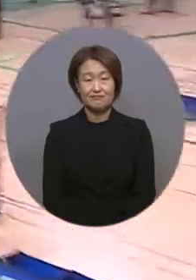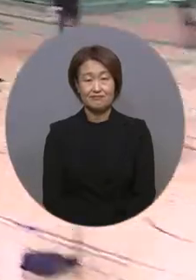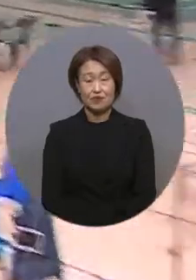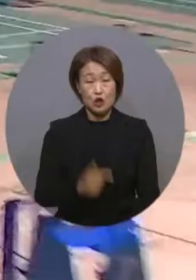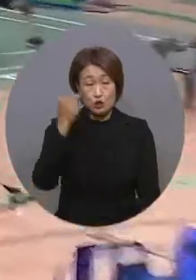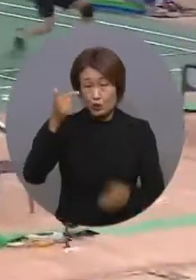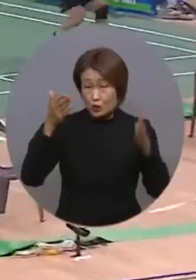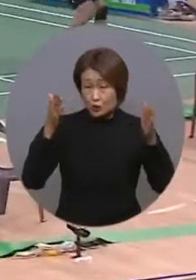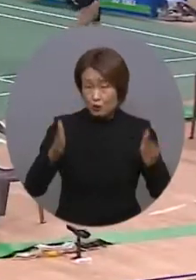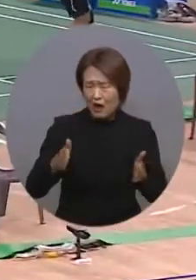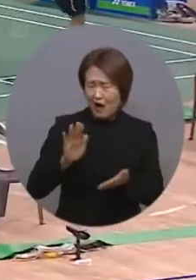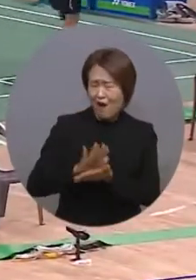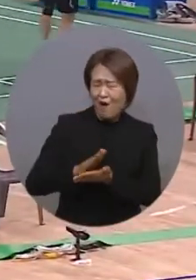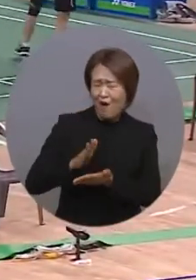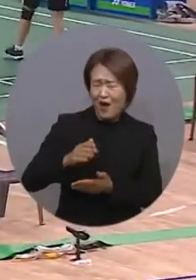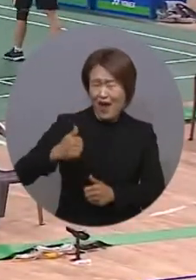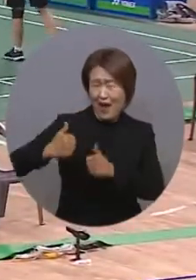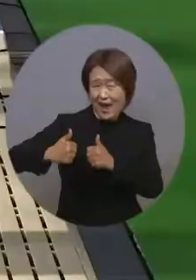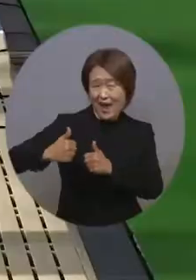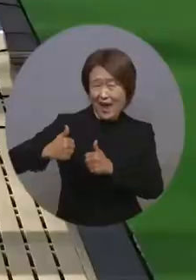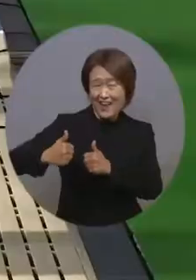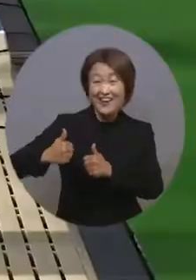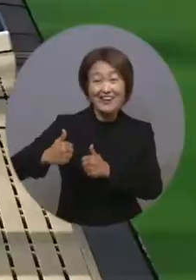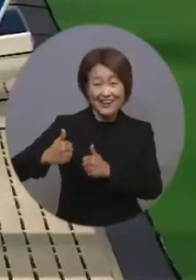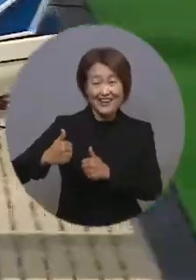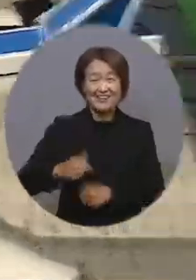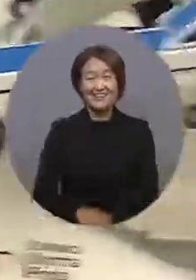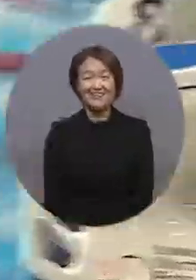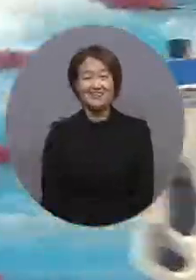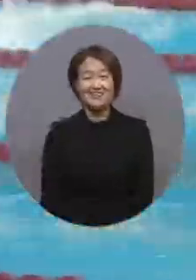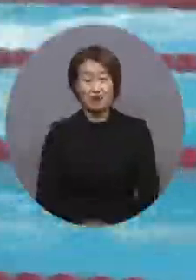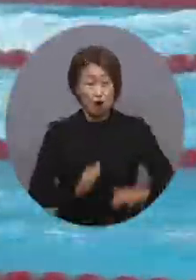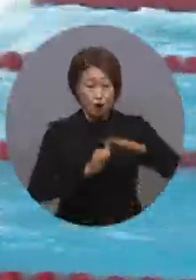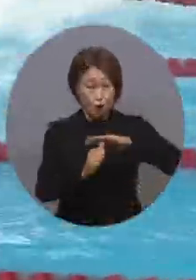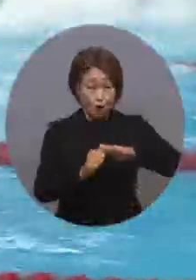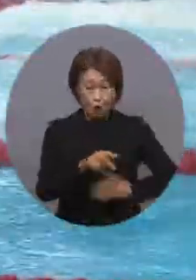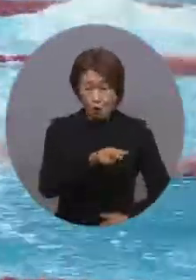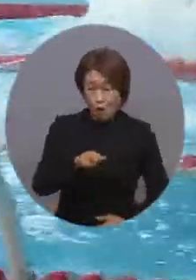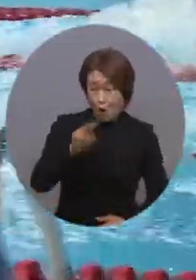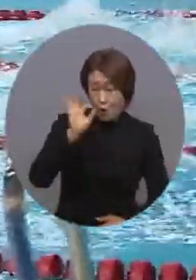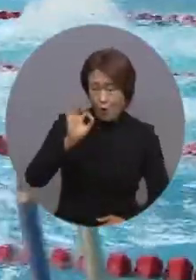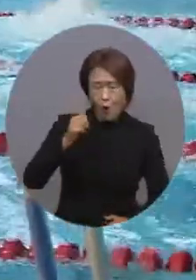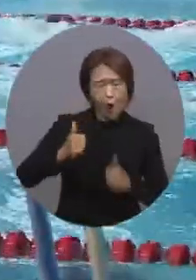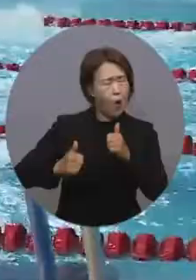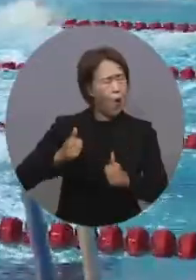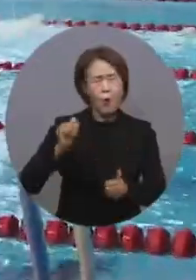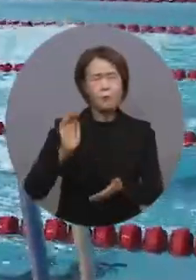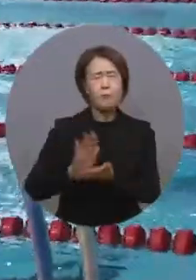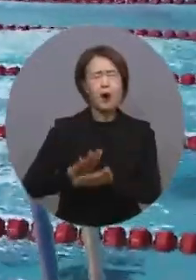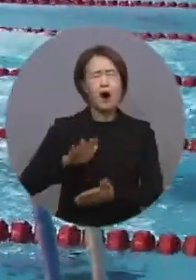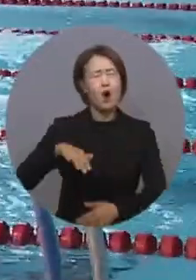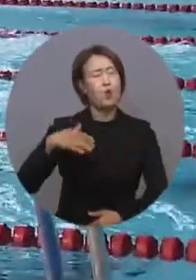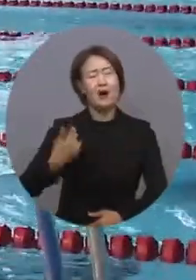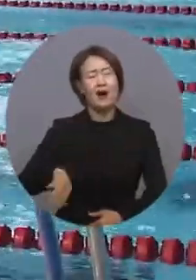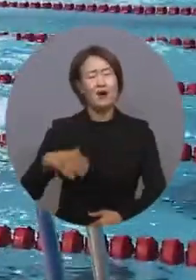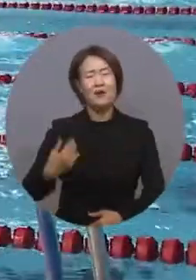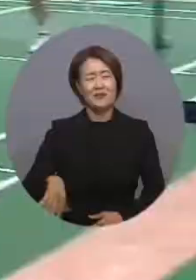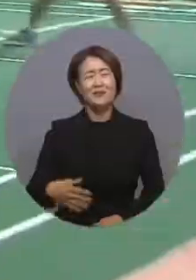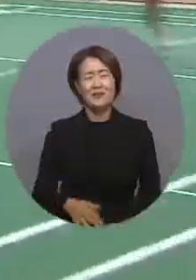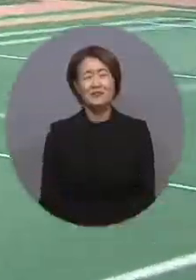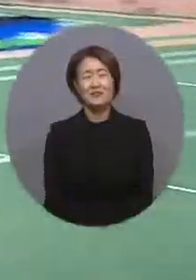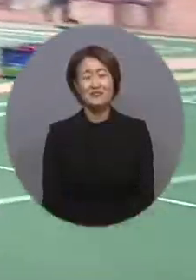6일간의 열전이 펼쳐진 전국장애인체전. 어느 때보다 선수들의 뜨거운 경쟁이 펼쳐지며 많은 주목을